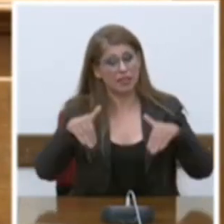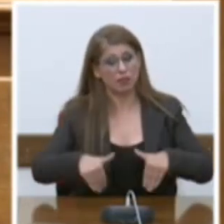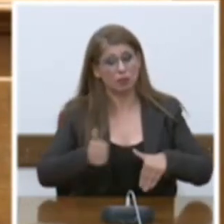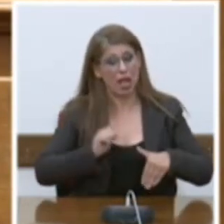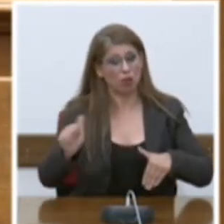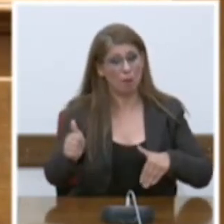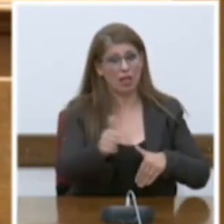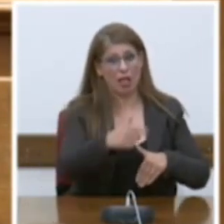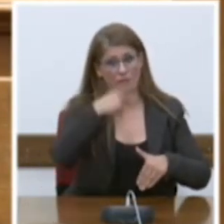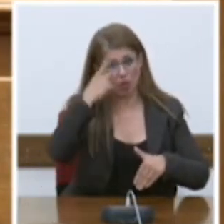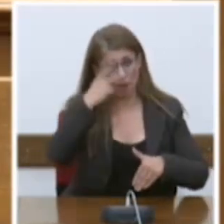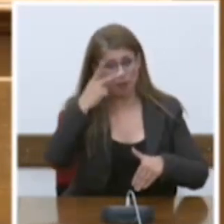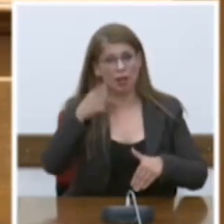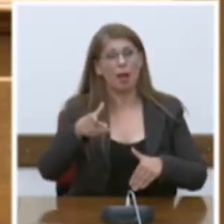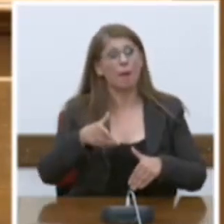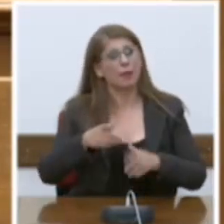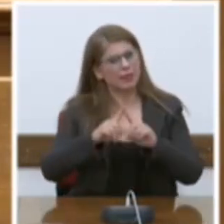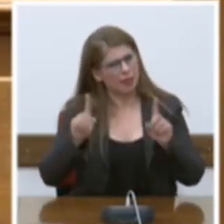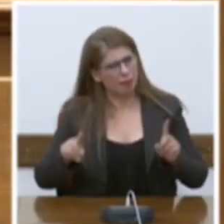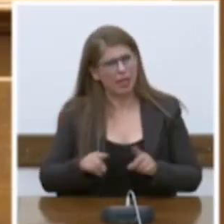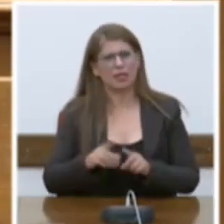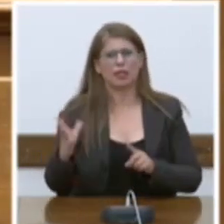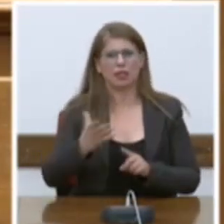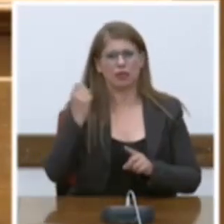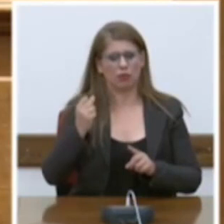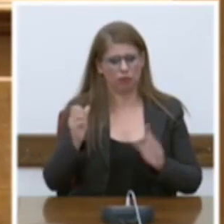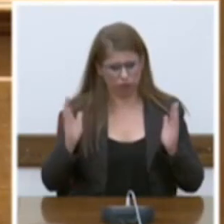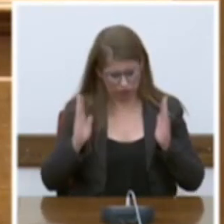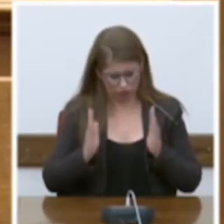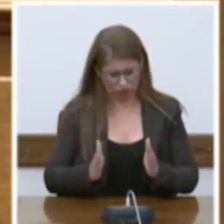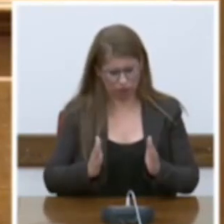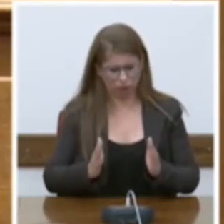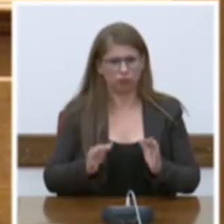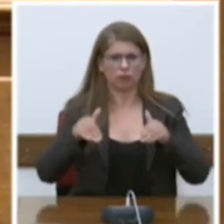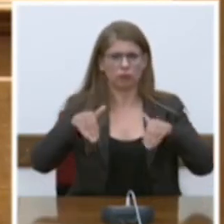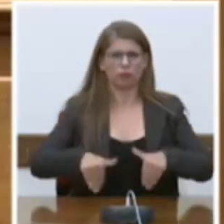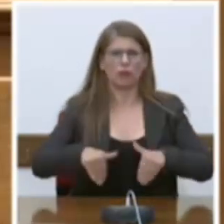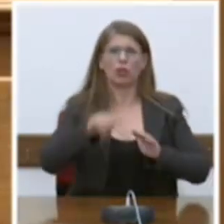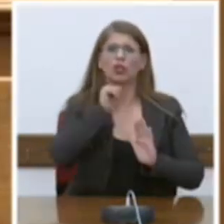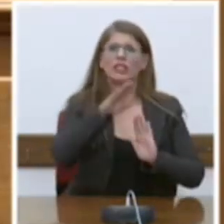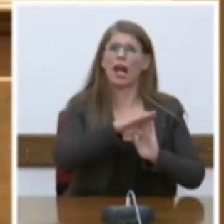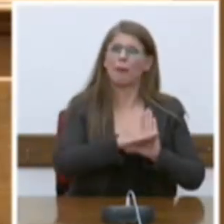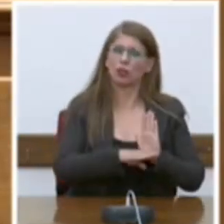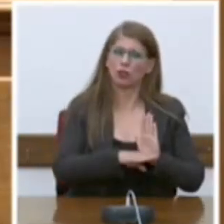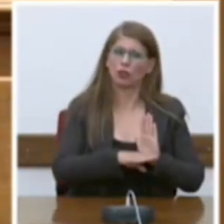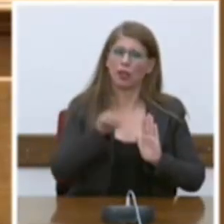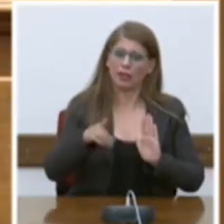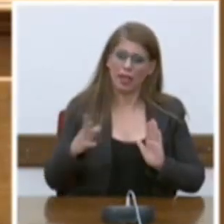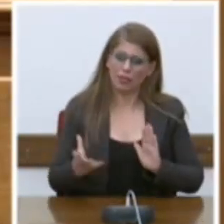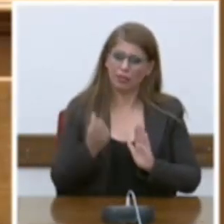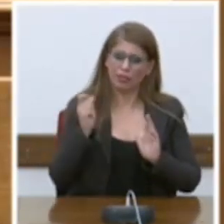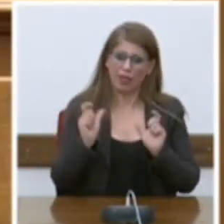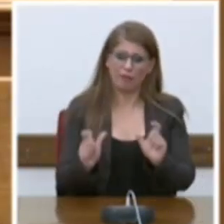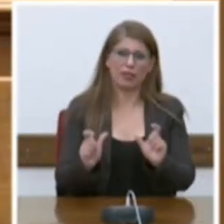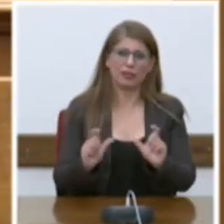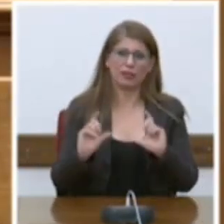δικαιώματα μέσα στα πλαίσια της αυστηρής και απαρέγκλητης τήρησης του συντάγματος και της διαφύλαξης της εθνικής